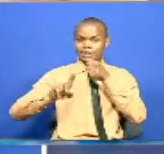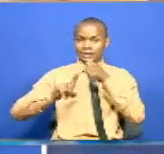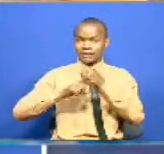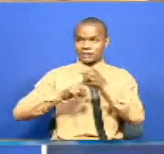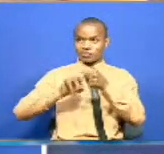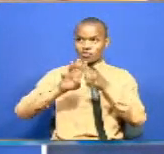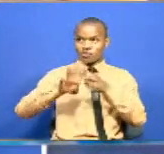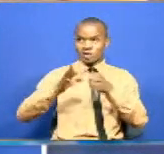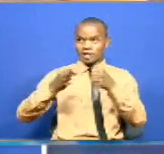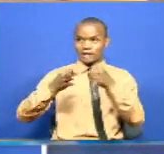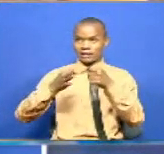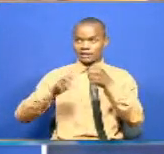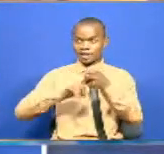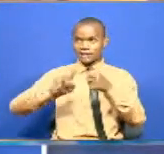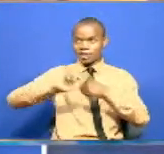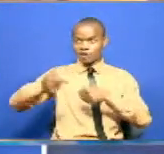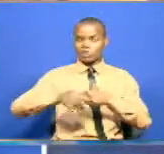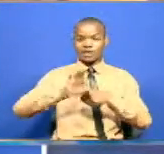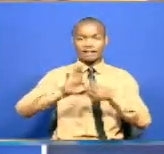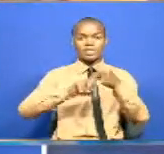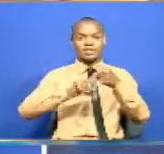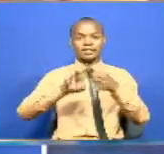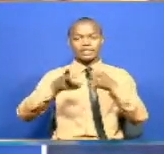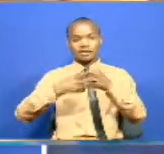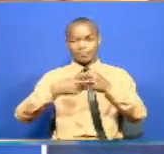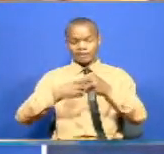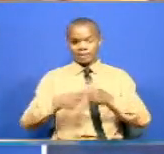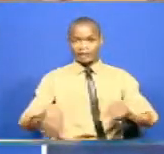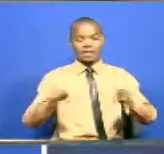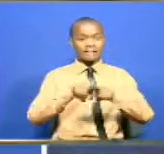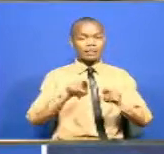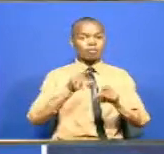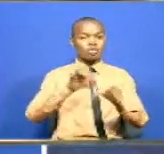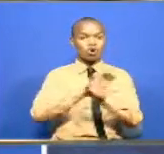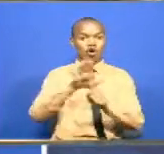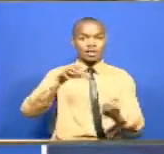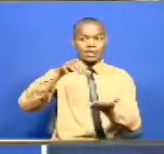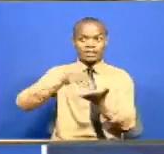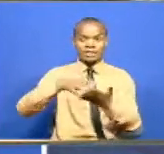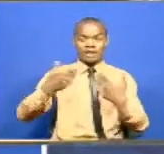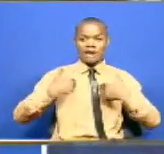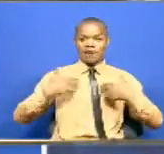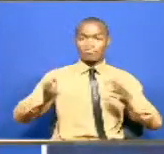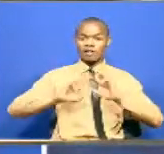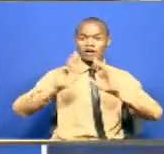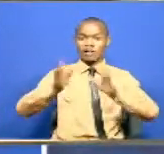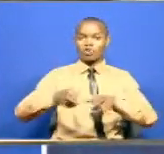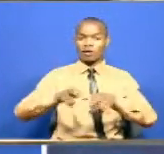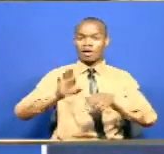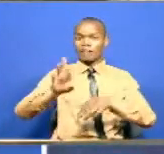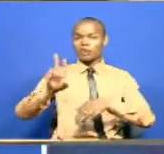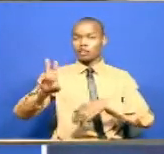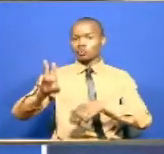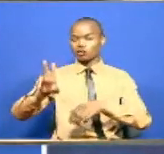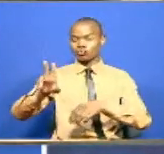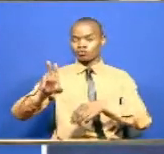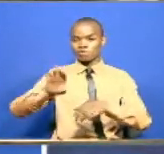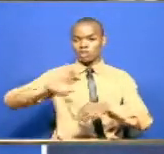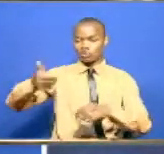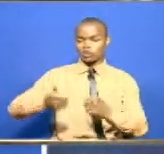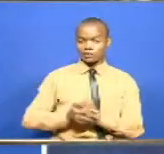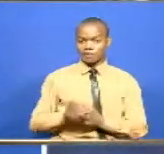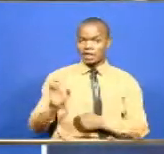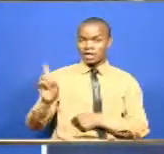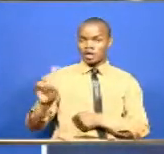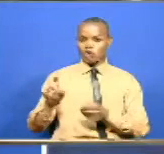1646367 zilizopimwa. Visa hivyo vipya vya maambukizi vimenakiliwa katika kaunti 32, kaunti ya Nairobi